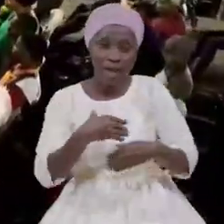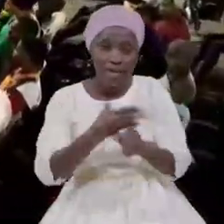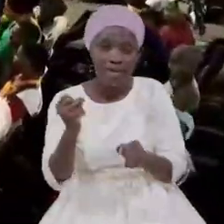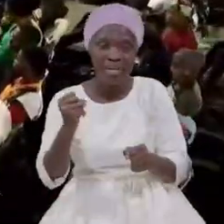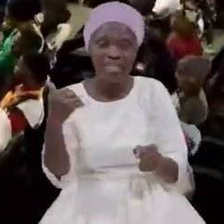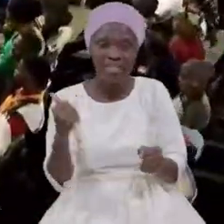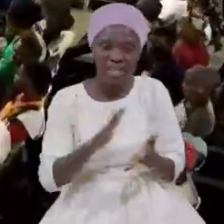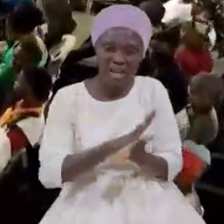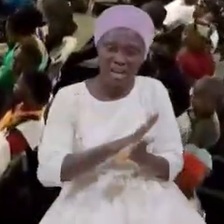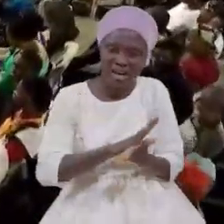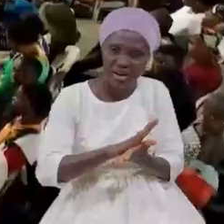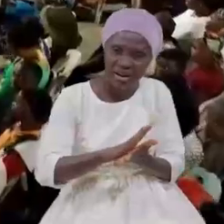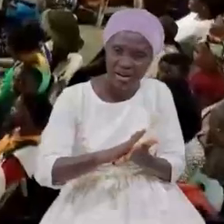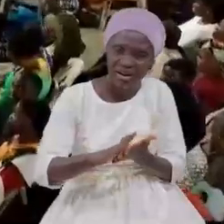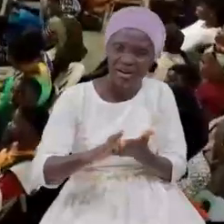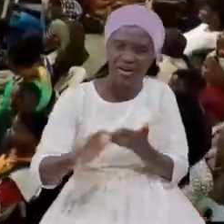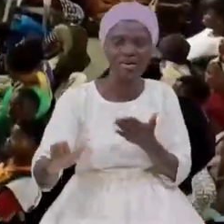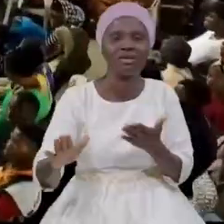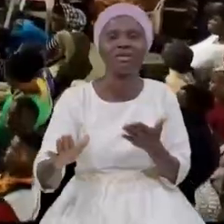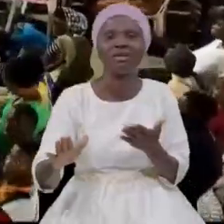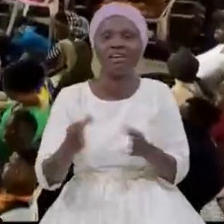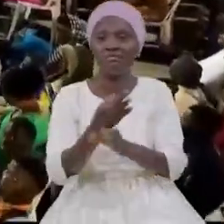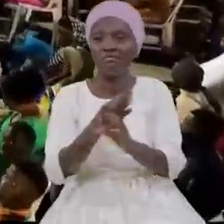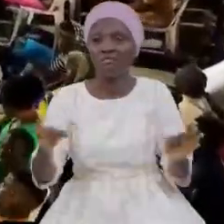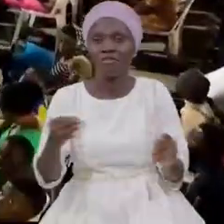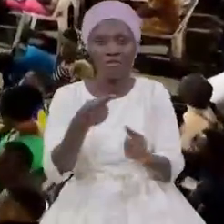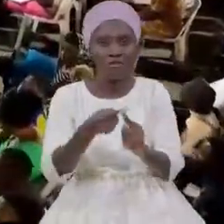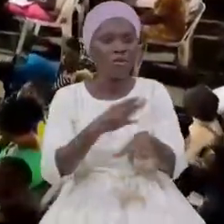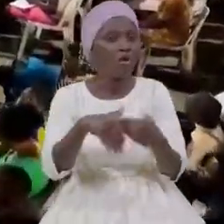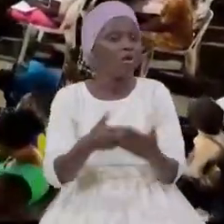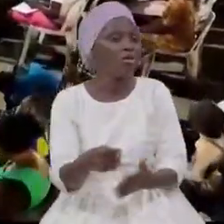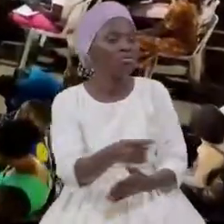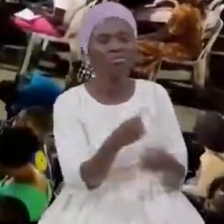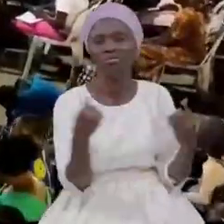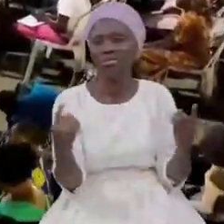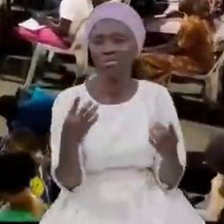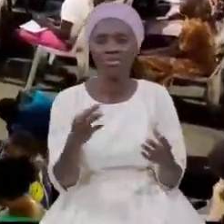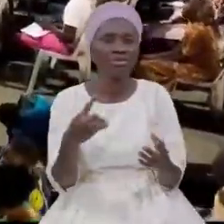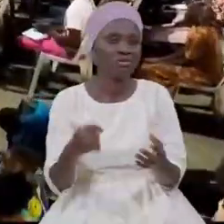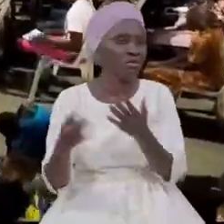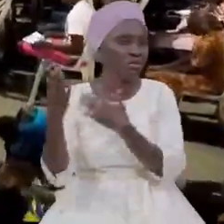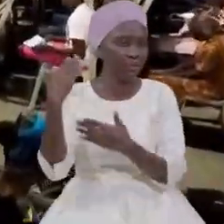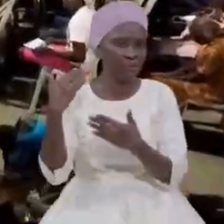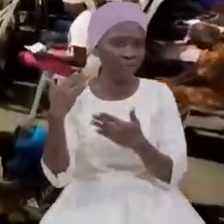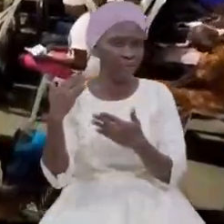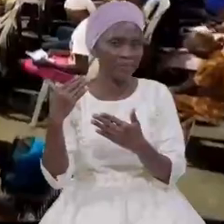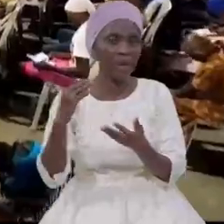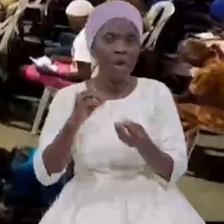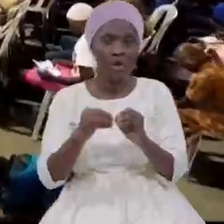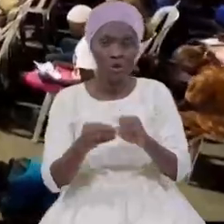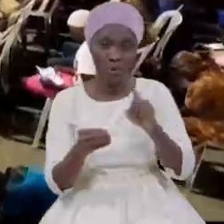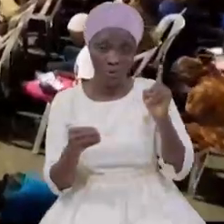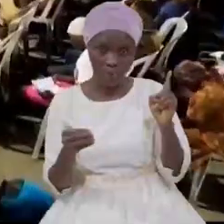une séparation complète de toutes ces choses du passé. Premier élément,